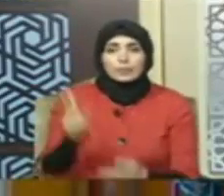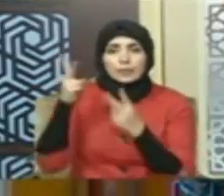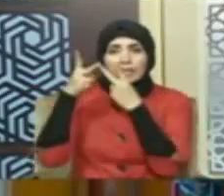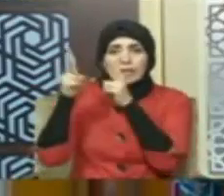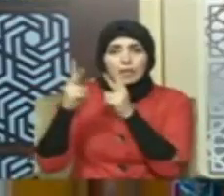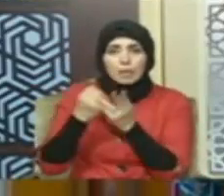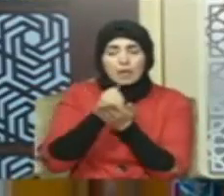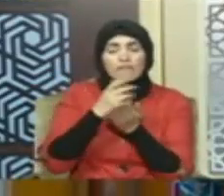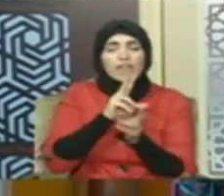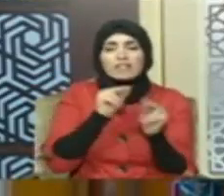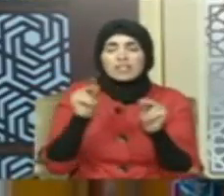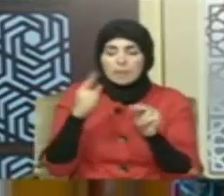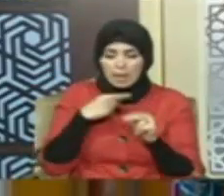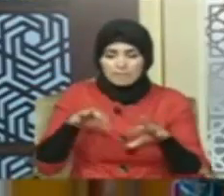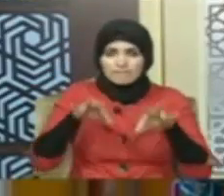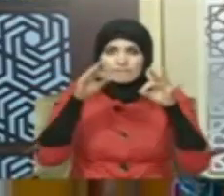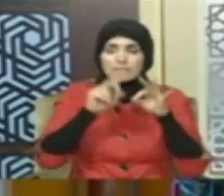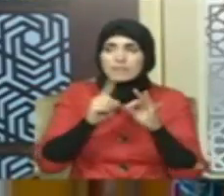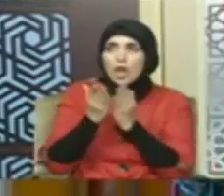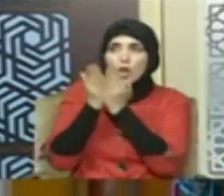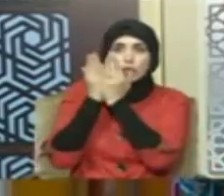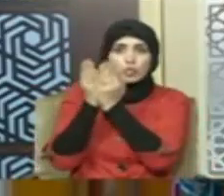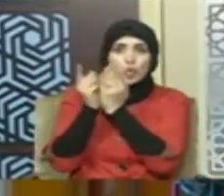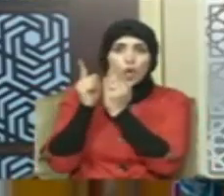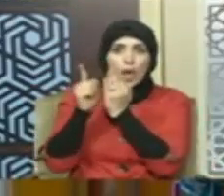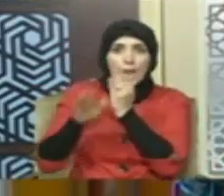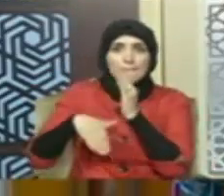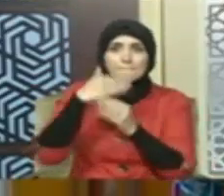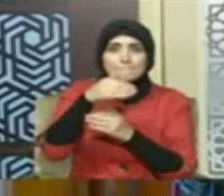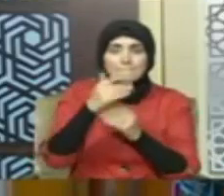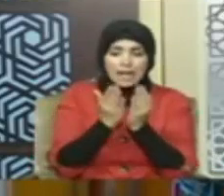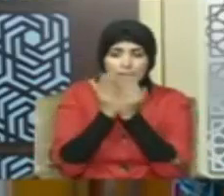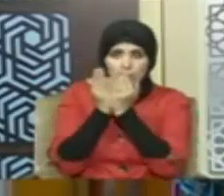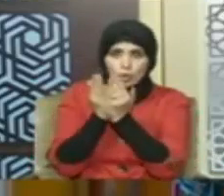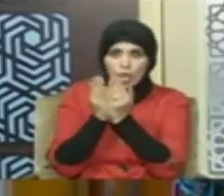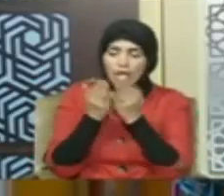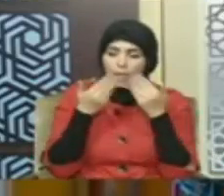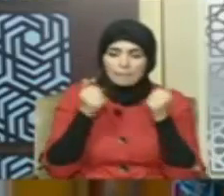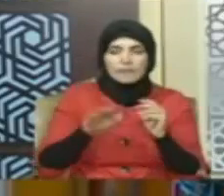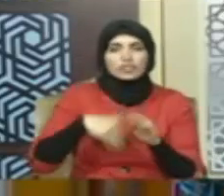مر كأن لم يدعنا إلى ضر مسه.